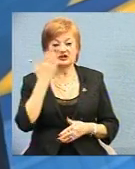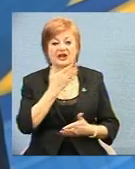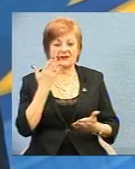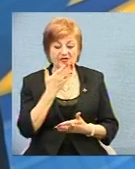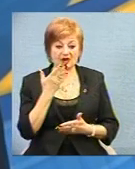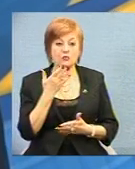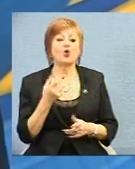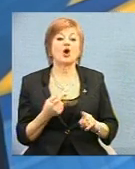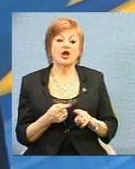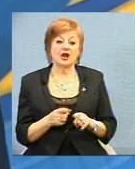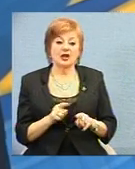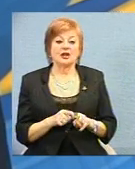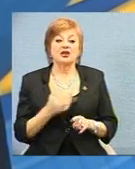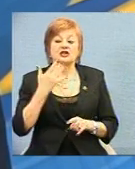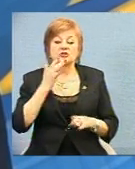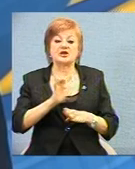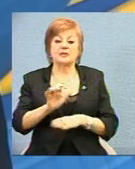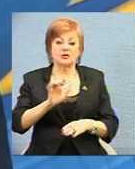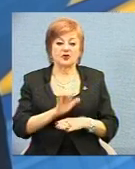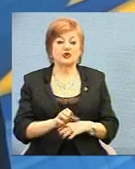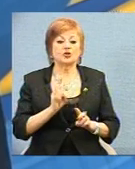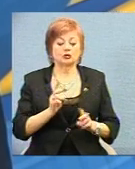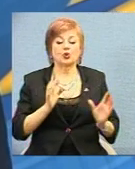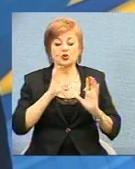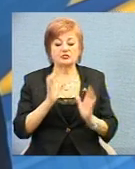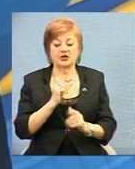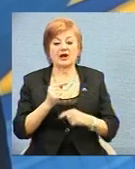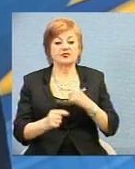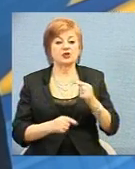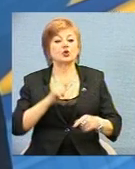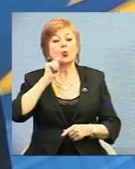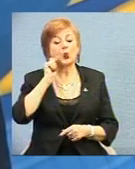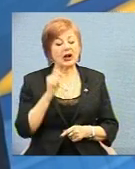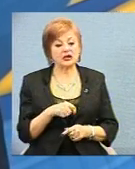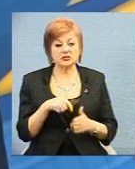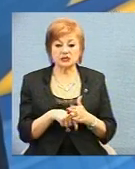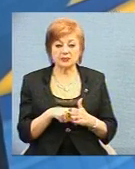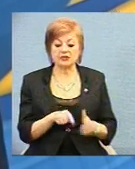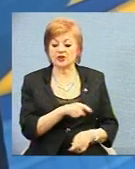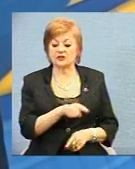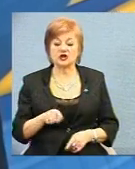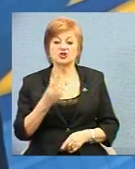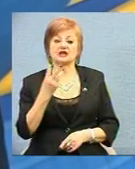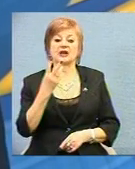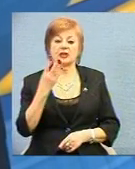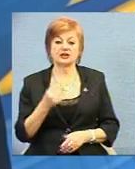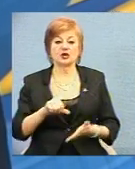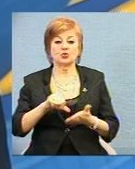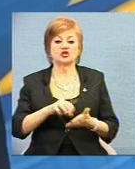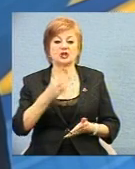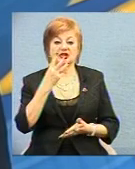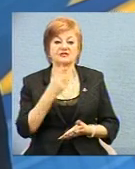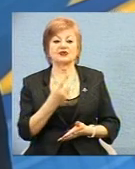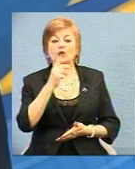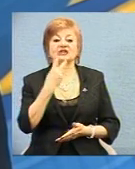відеоробіт спільного іноземного виробництва, котрі зберігають традиції українського кінематографу. Протягом 3 днів учасники з 21